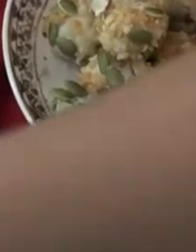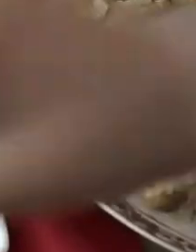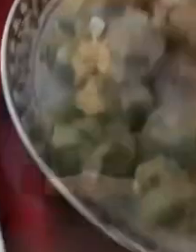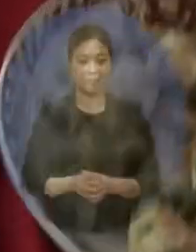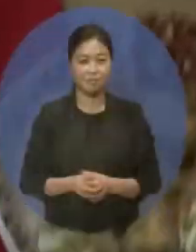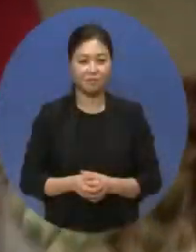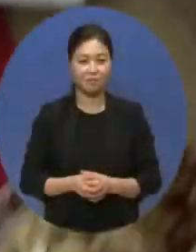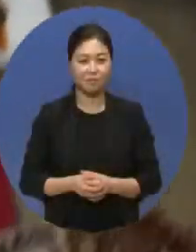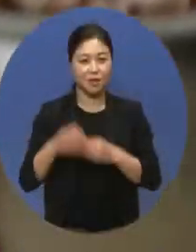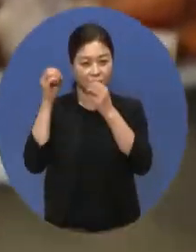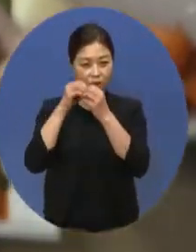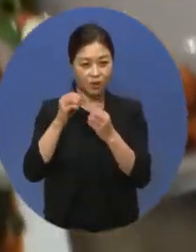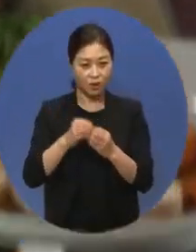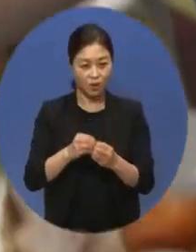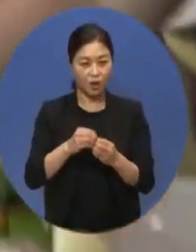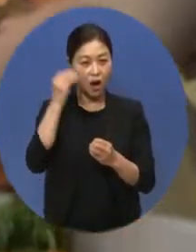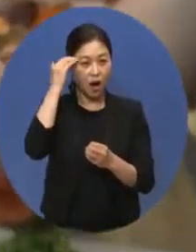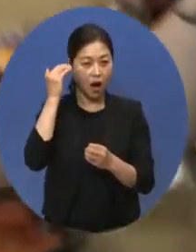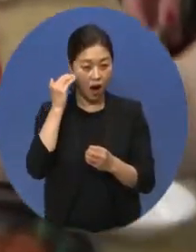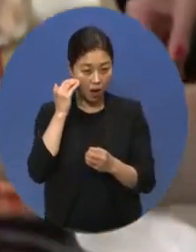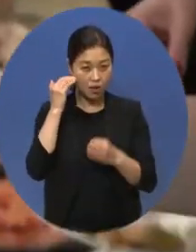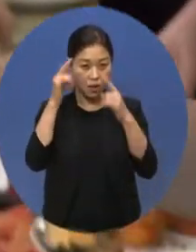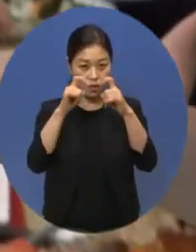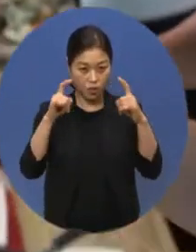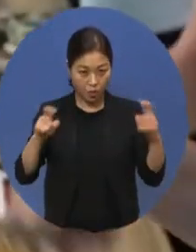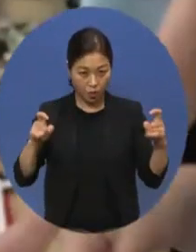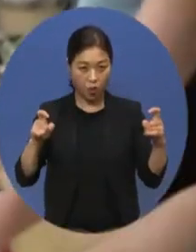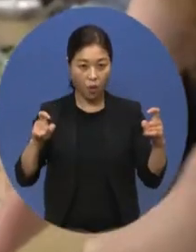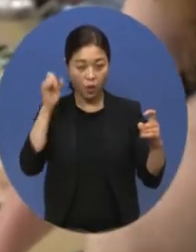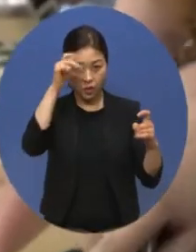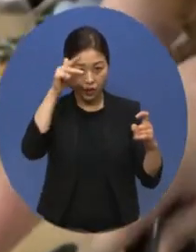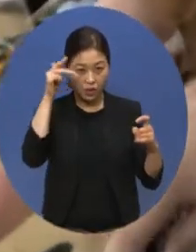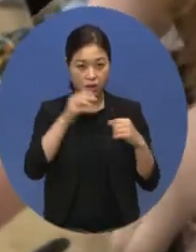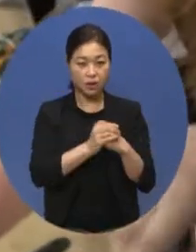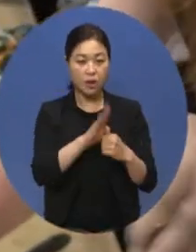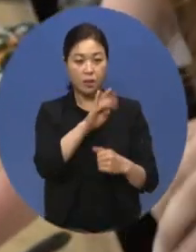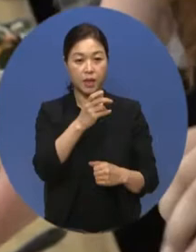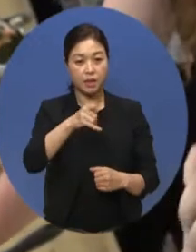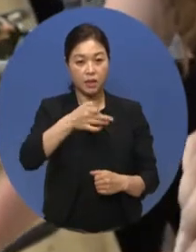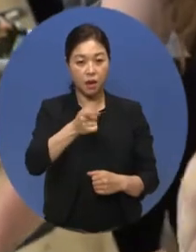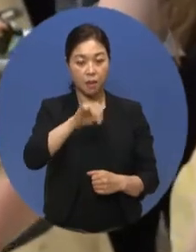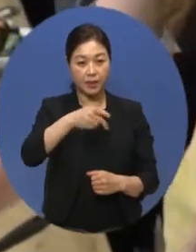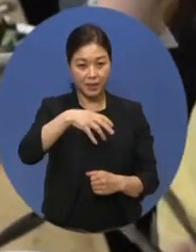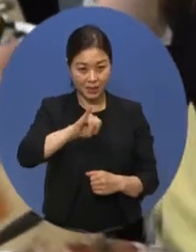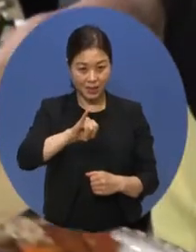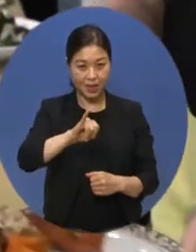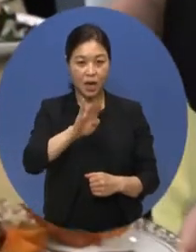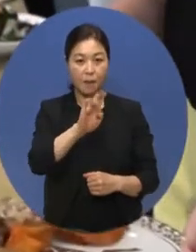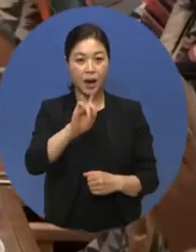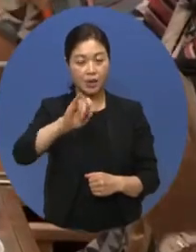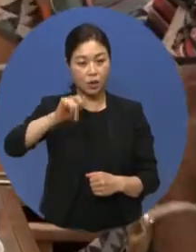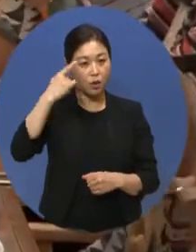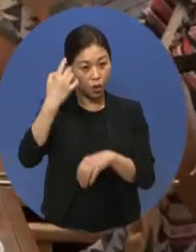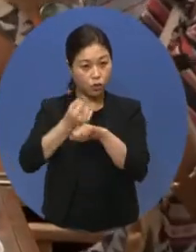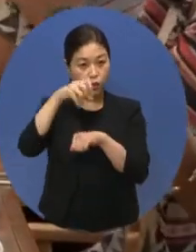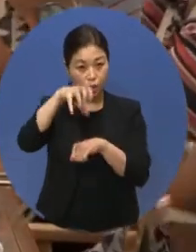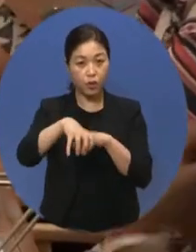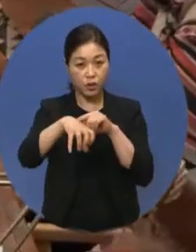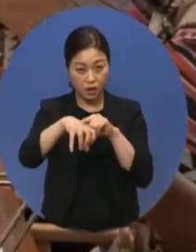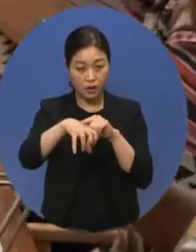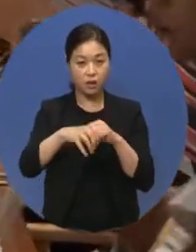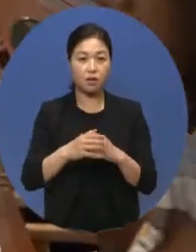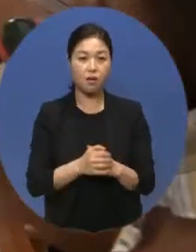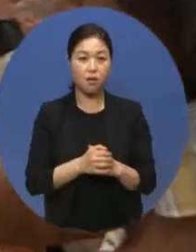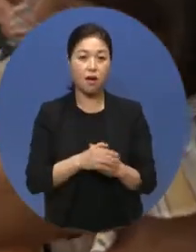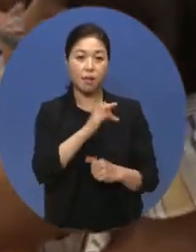전통 한옥 관광 호텔 고려궁에는 베리어 프리 바이오 연구소에서 개발한 세계 최대의 미네랄 성분을